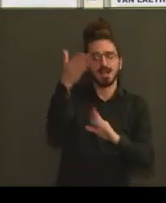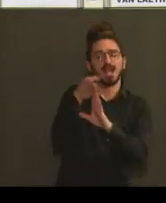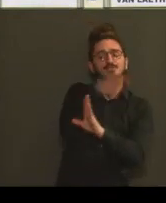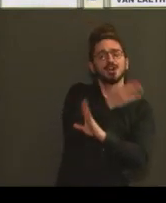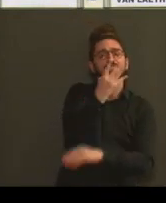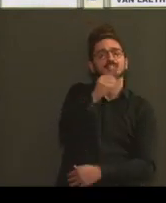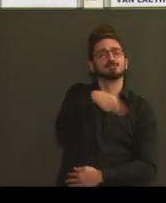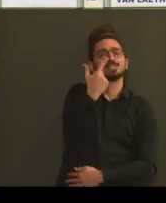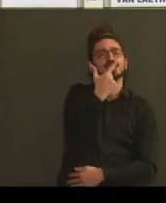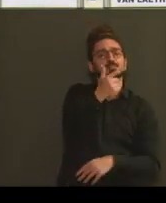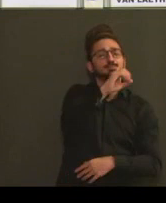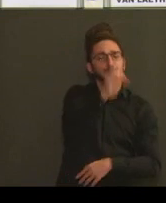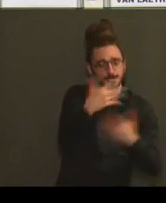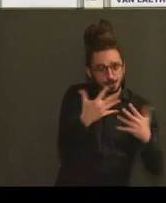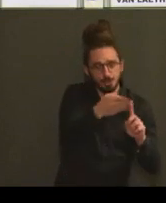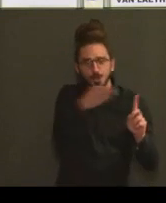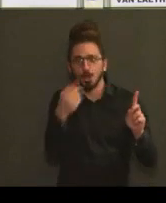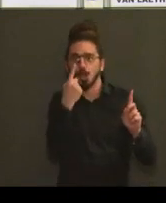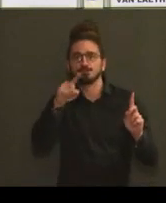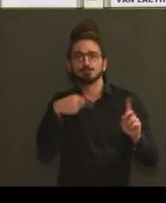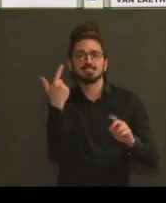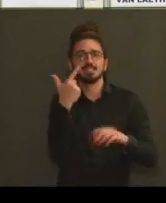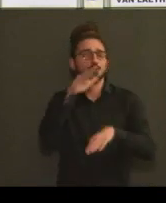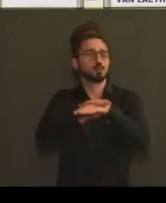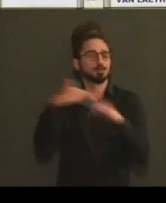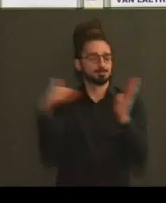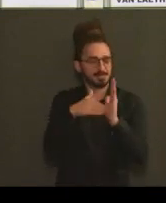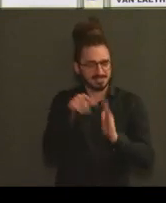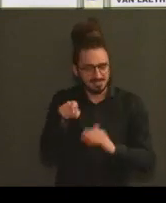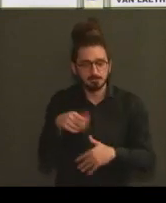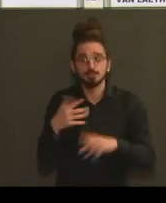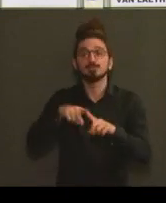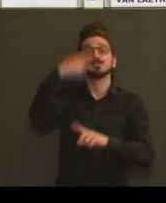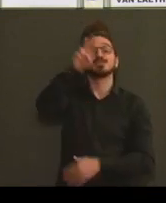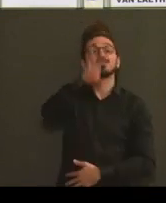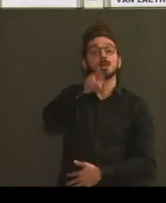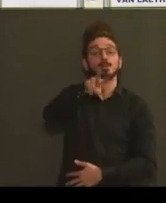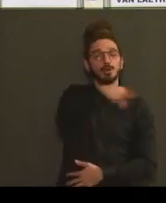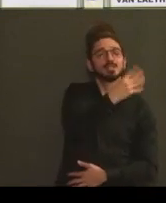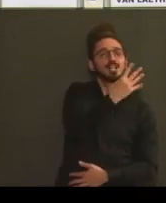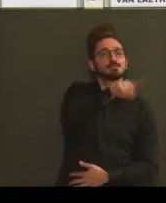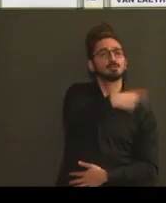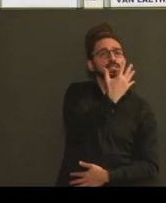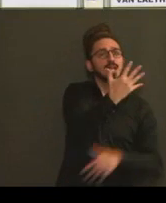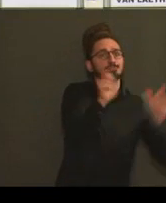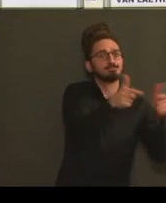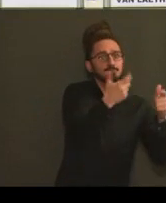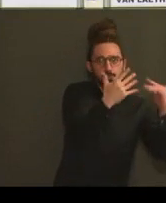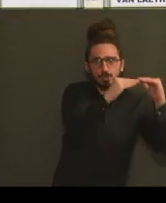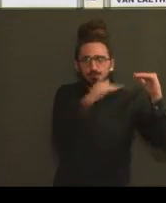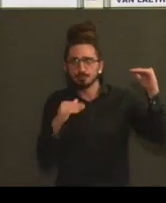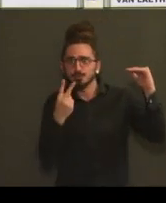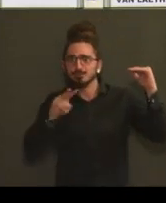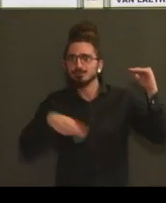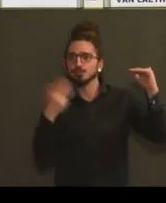à 2,9. Autre paramètre, le nombre de maisons de repos dans lesquelles on a eu au moins un cas. On est passé